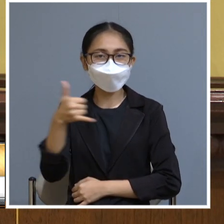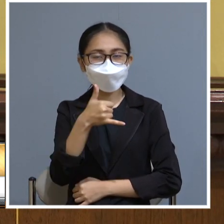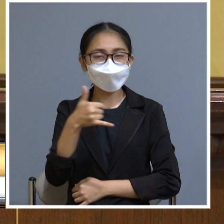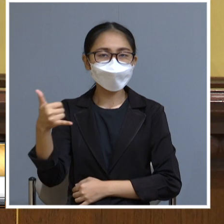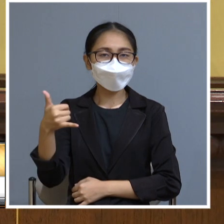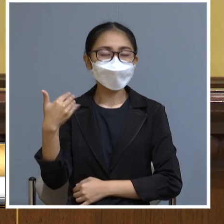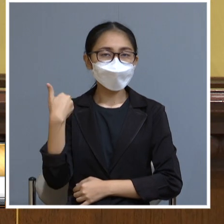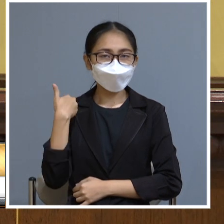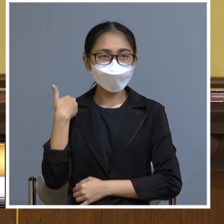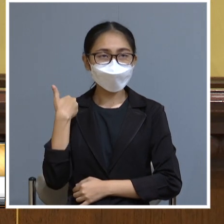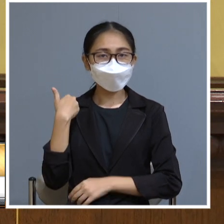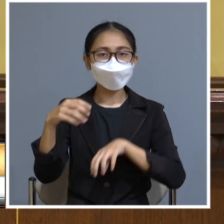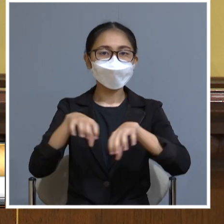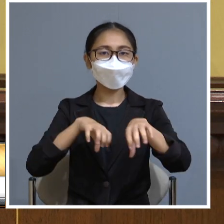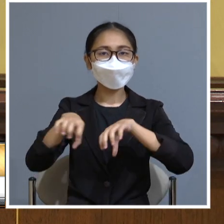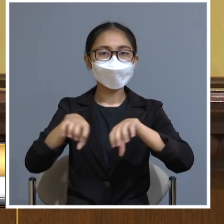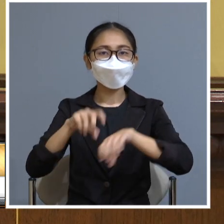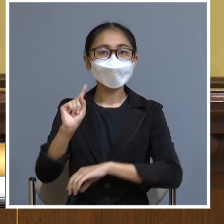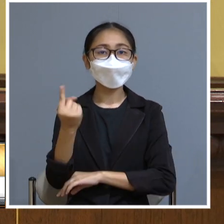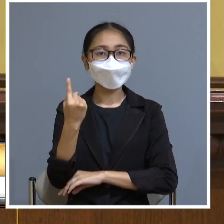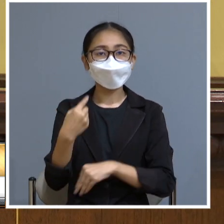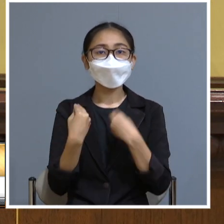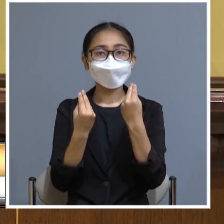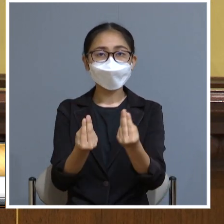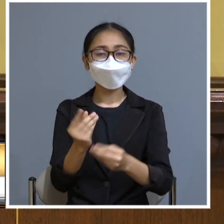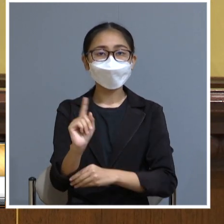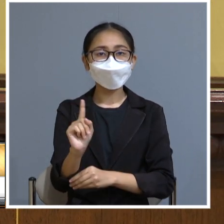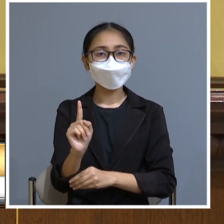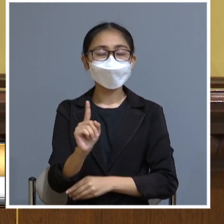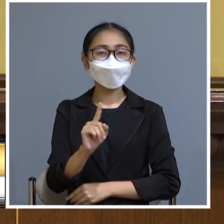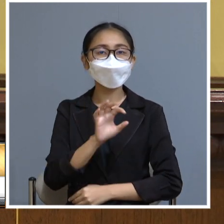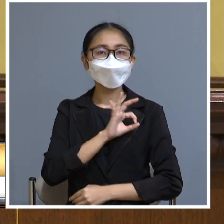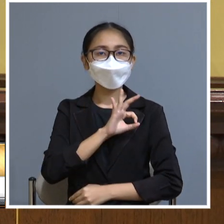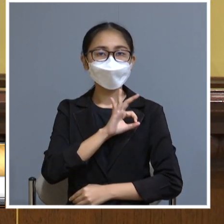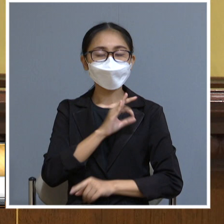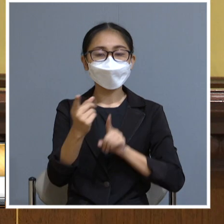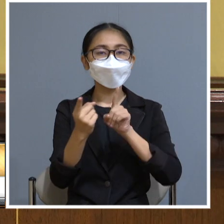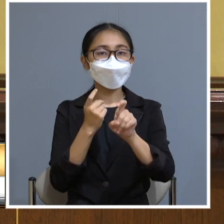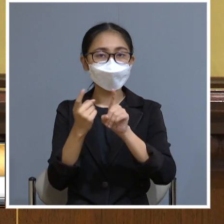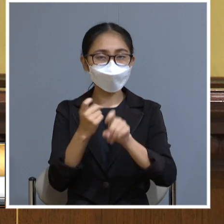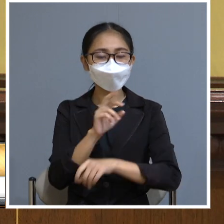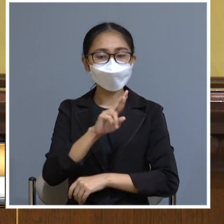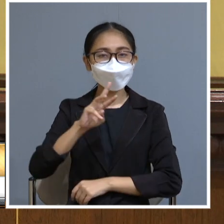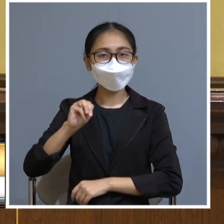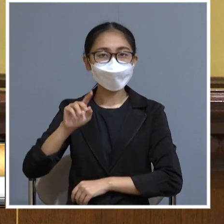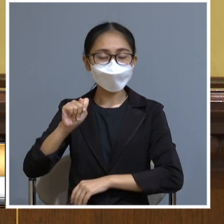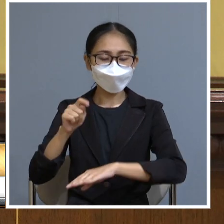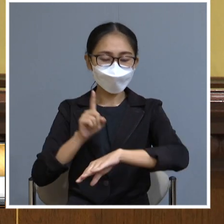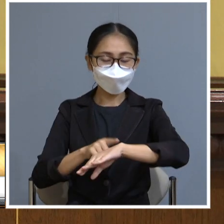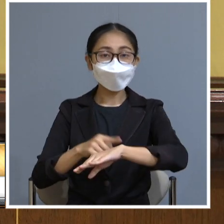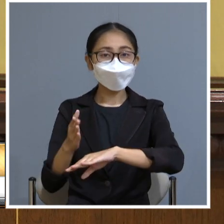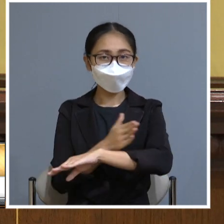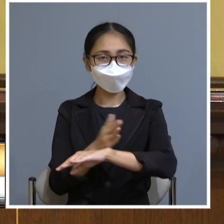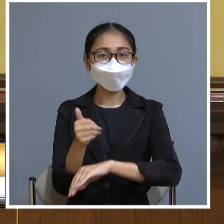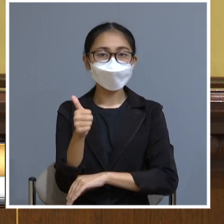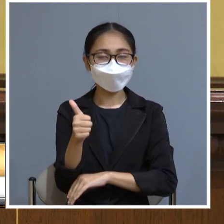ด้วยก็เลยจำเป็ตจัดใหม่เพื่อให้สมาชิกได้สอบถามและรำตรีสามารจัดเวลาแ่งมาตอบได้นะคร